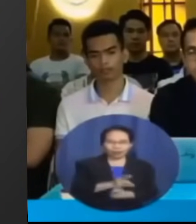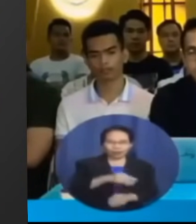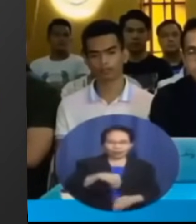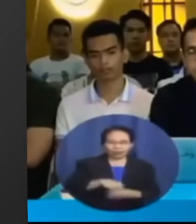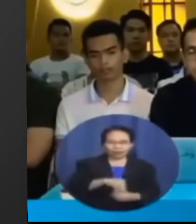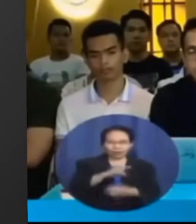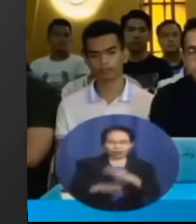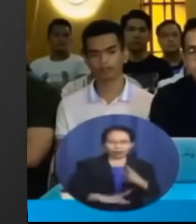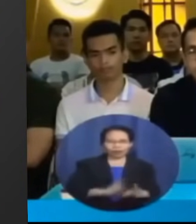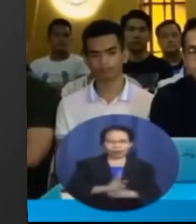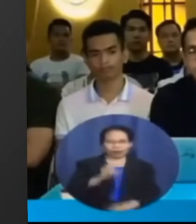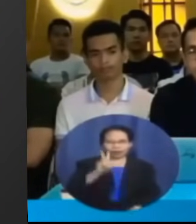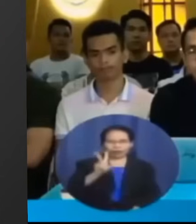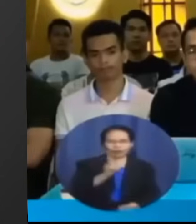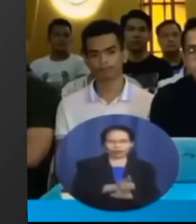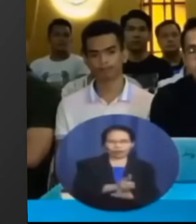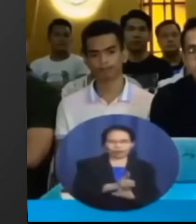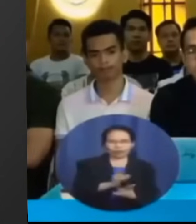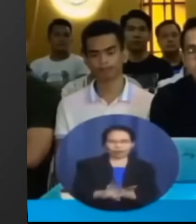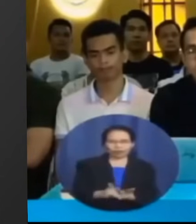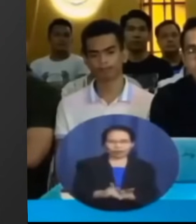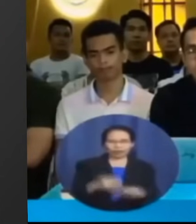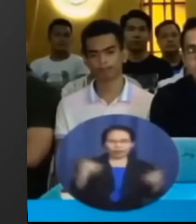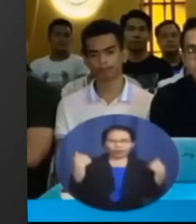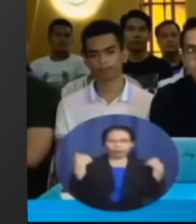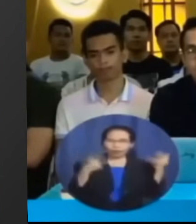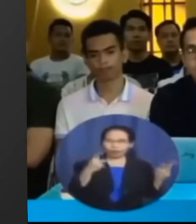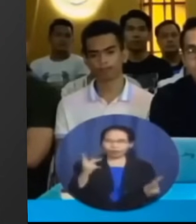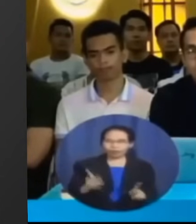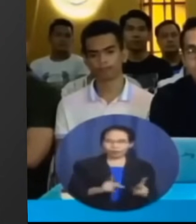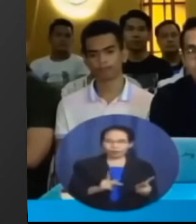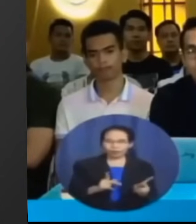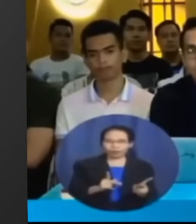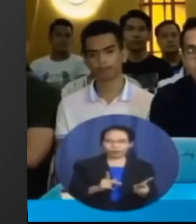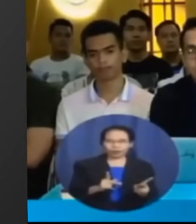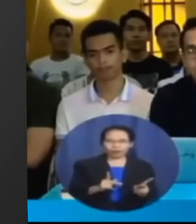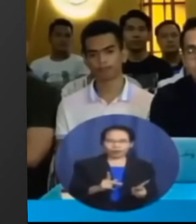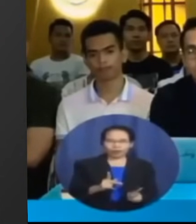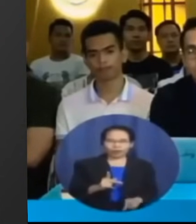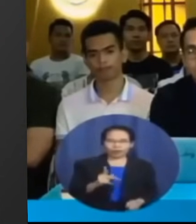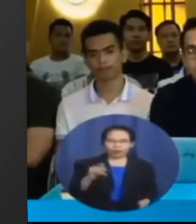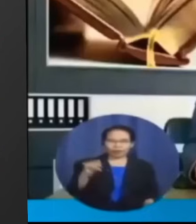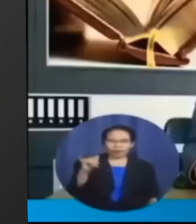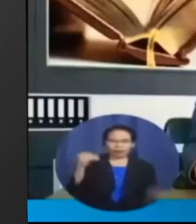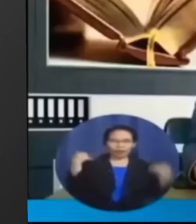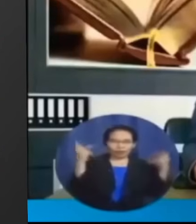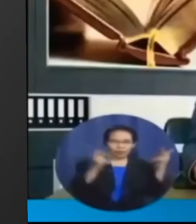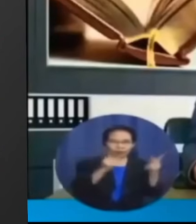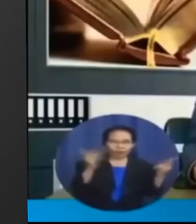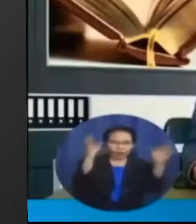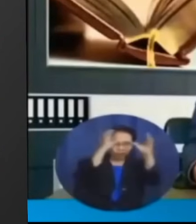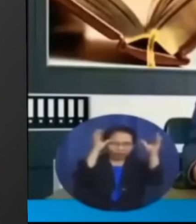mundo. Dalawa ang reality. Merong mga tao na inaari niya yung dilim na